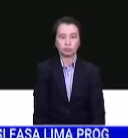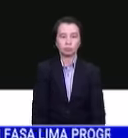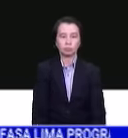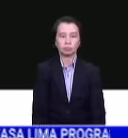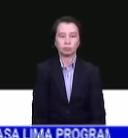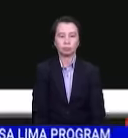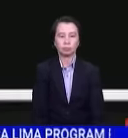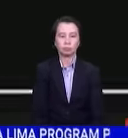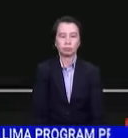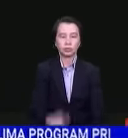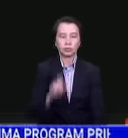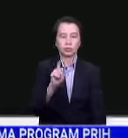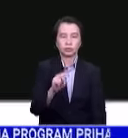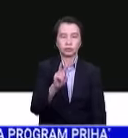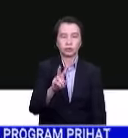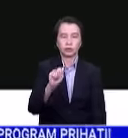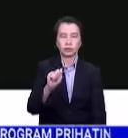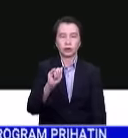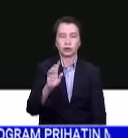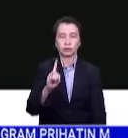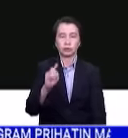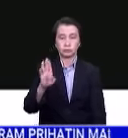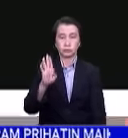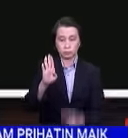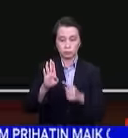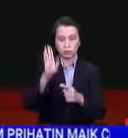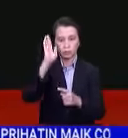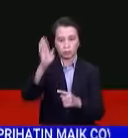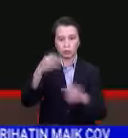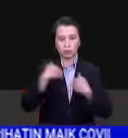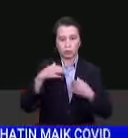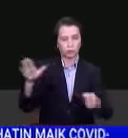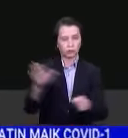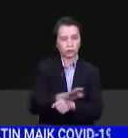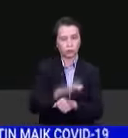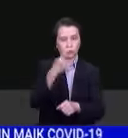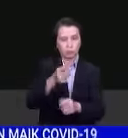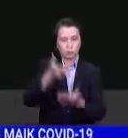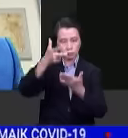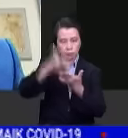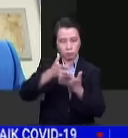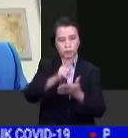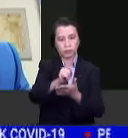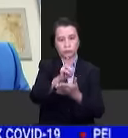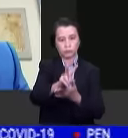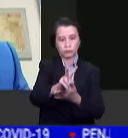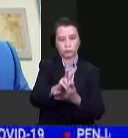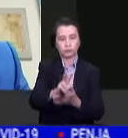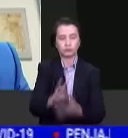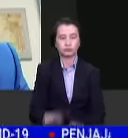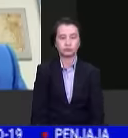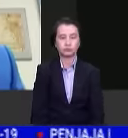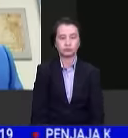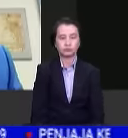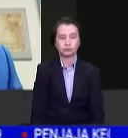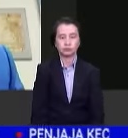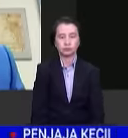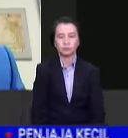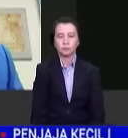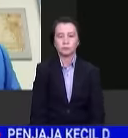This channel will evolve itself into a fully fledged regional broadcast platform.